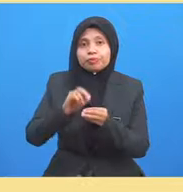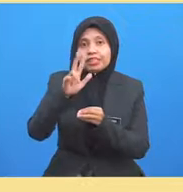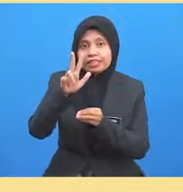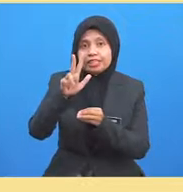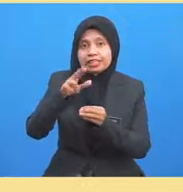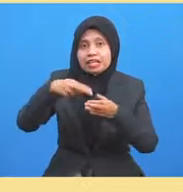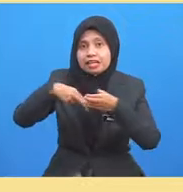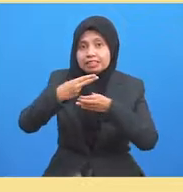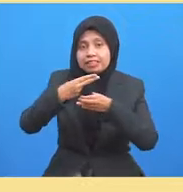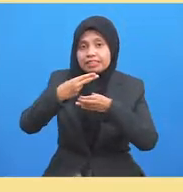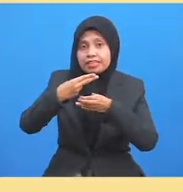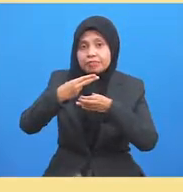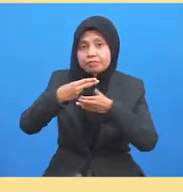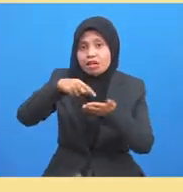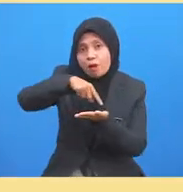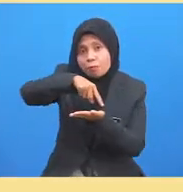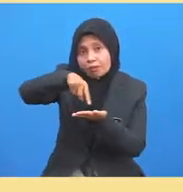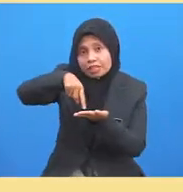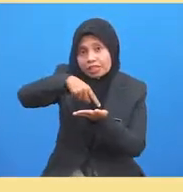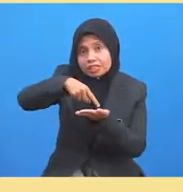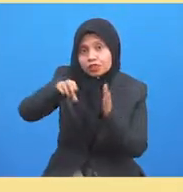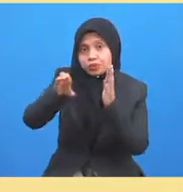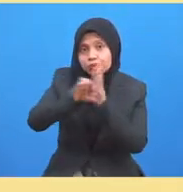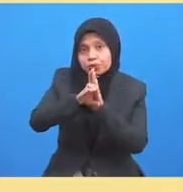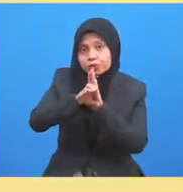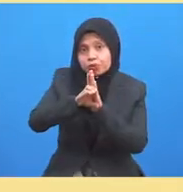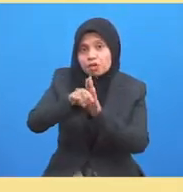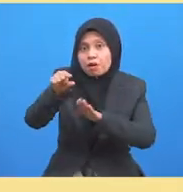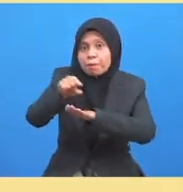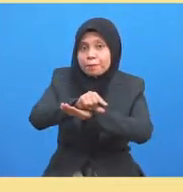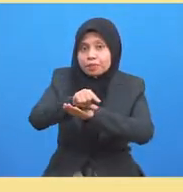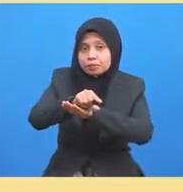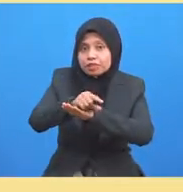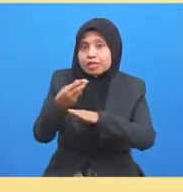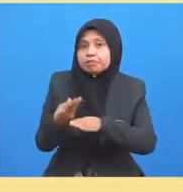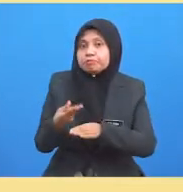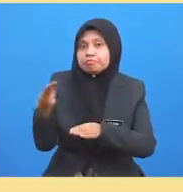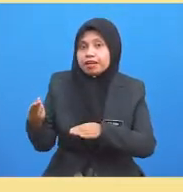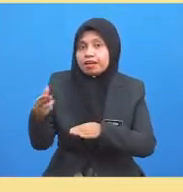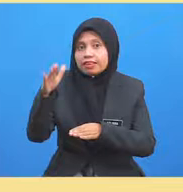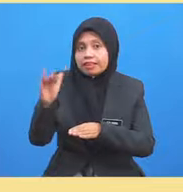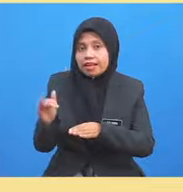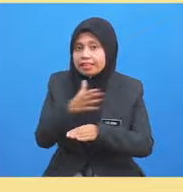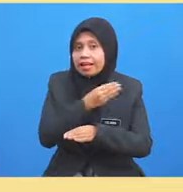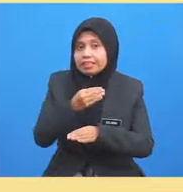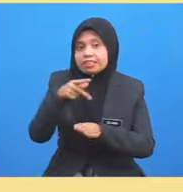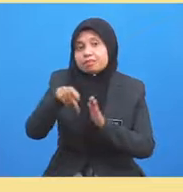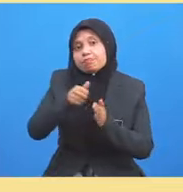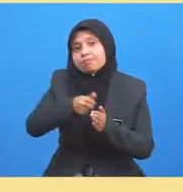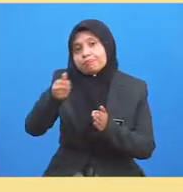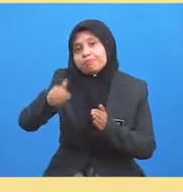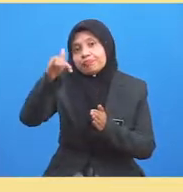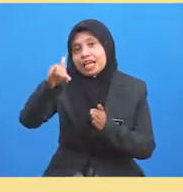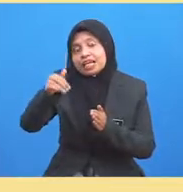Ketiga, menghasilkan model olokan menggunakan bahan dan